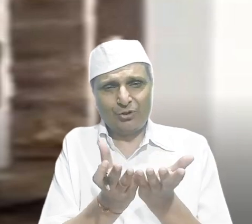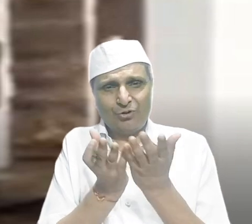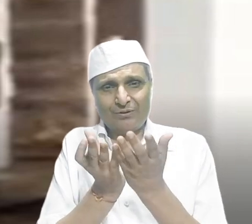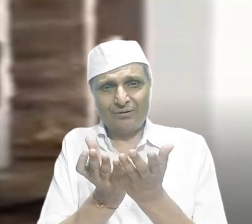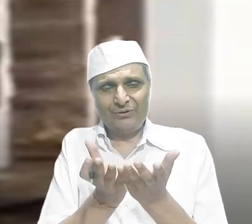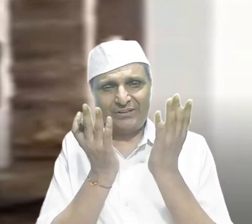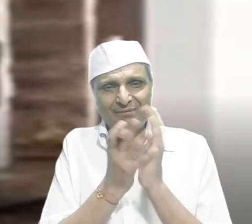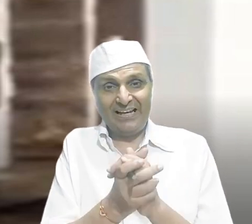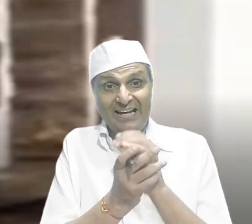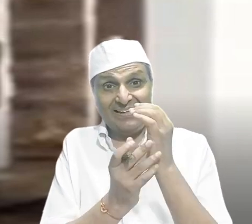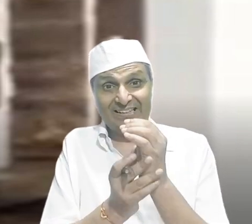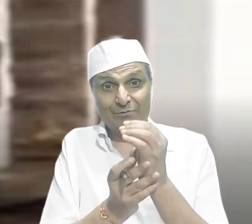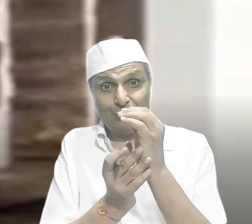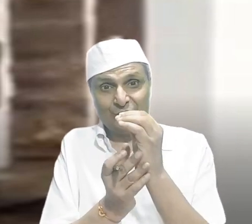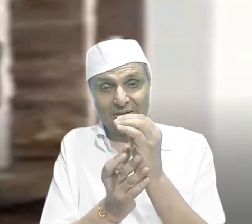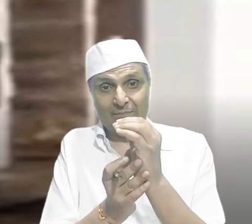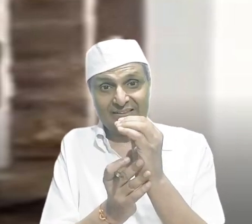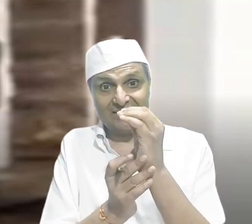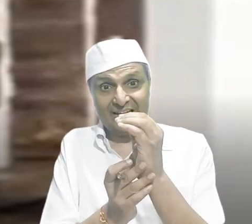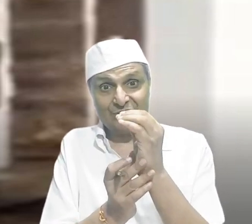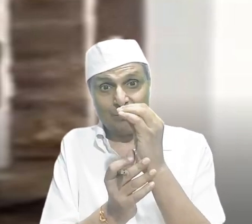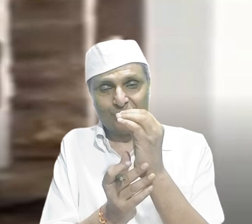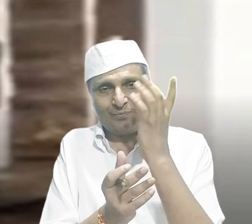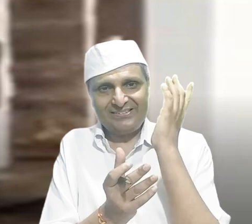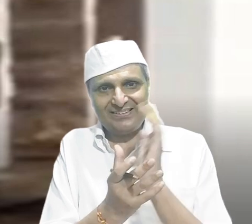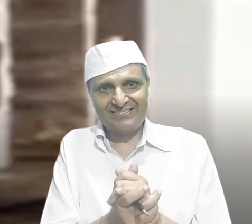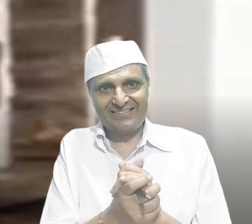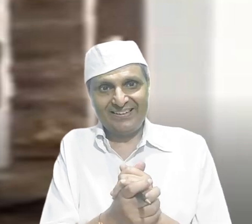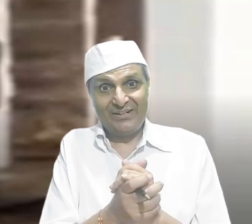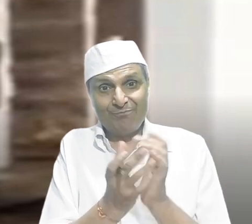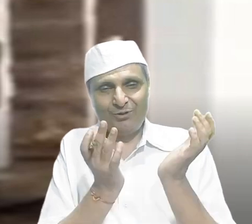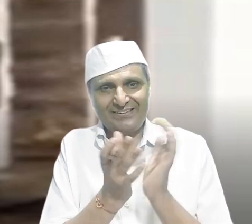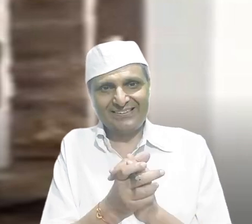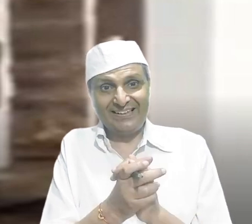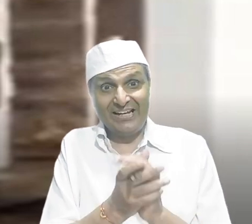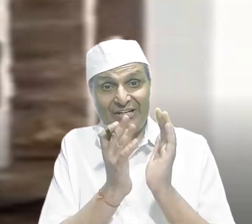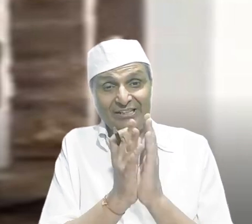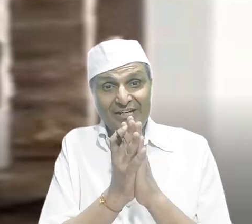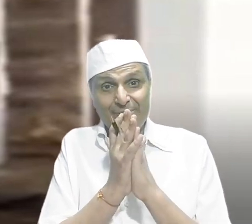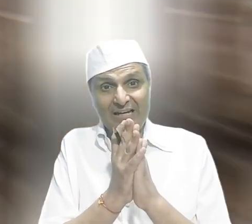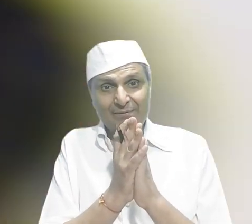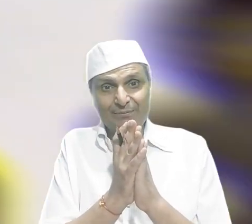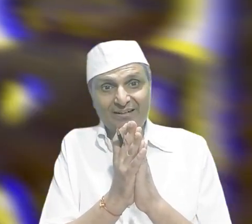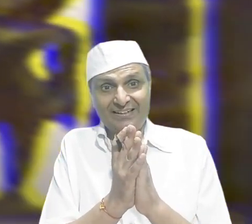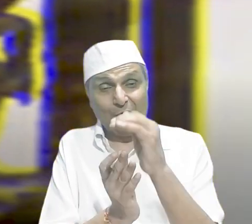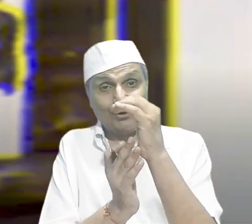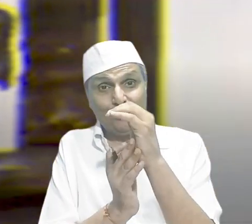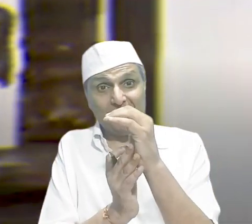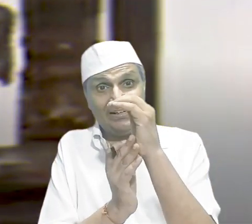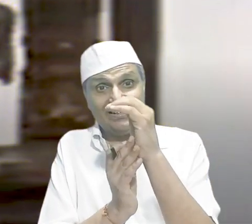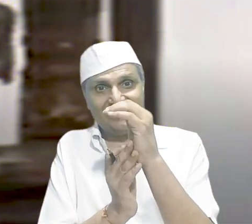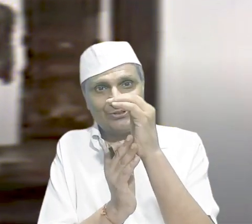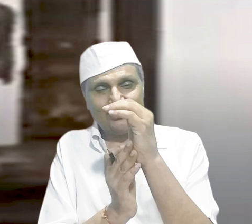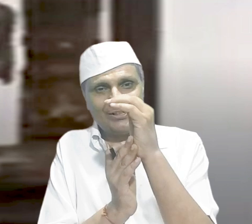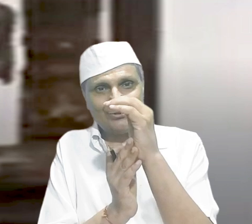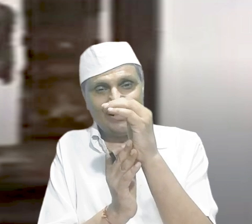और सब्सक्राइब रोमांचित करता है और